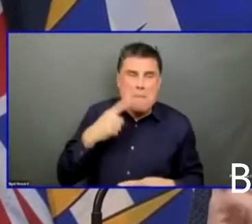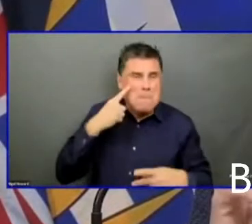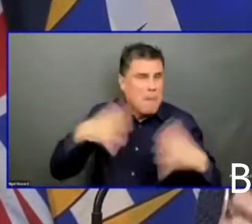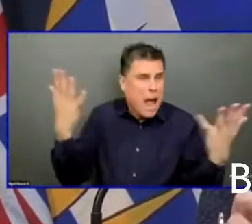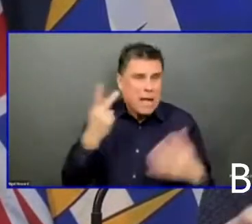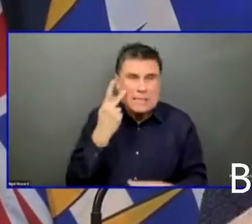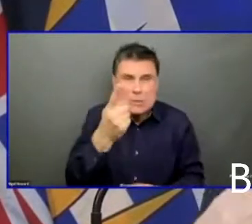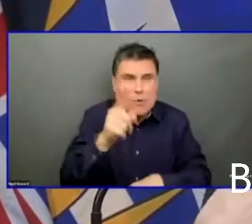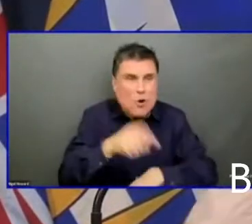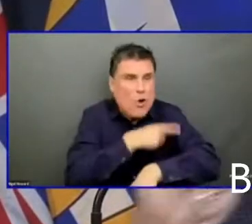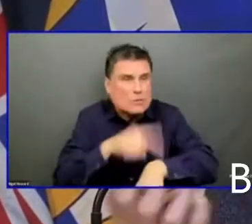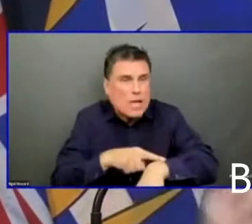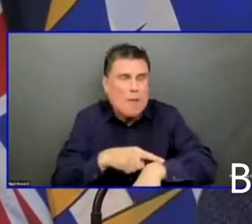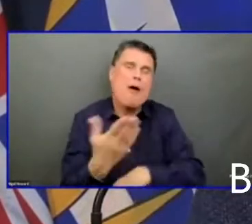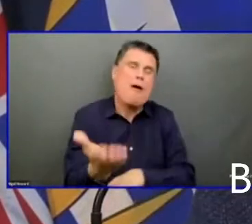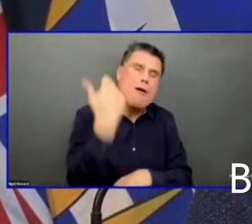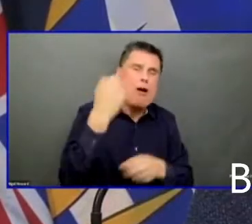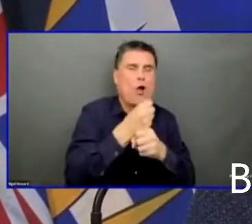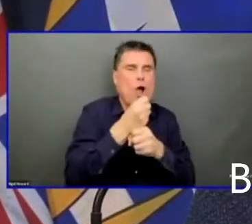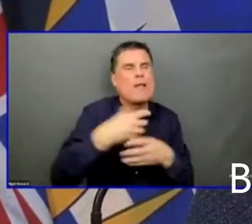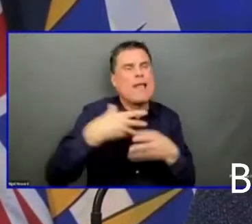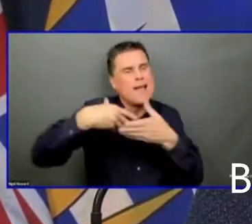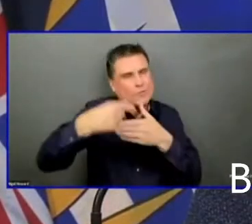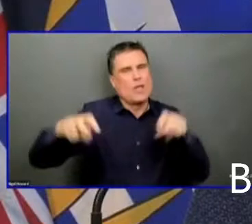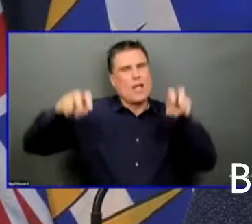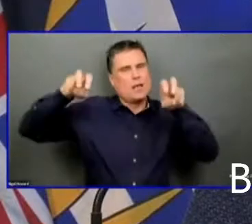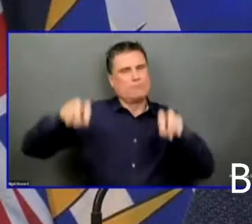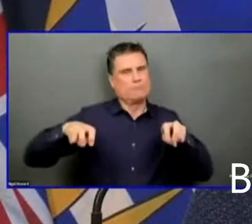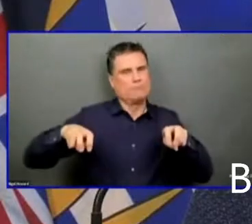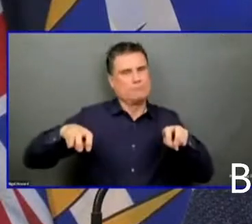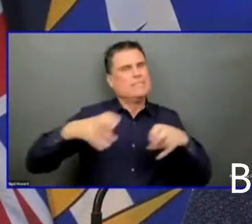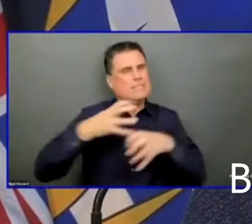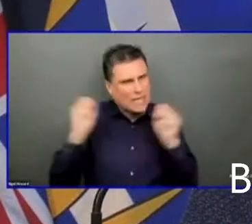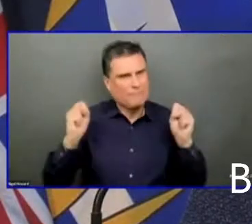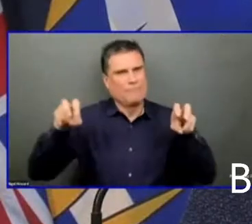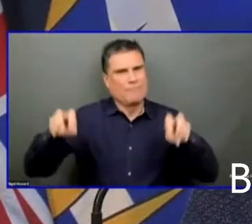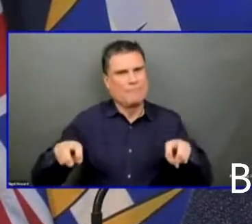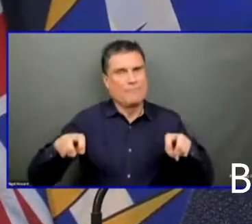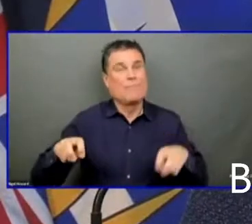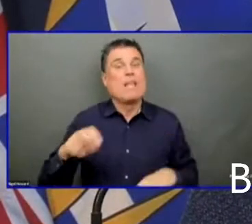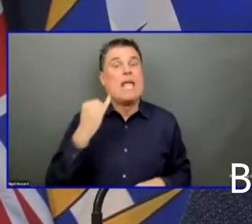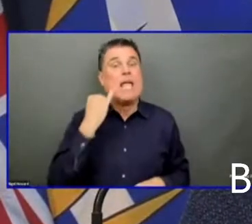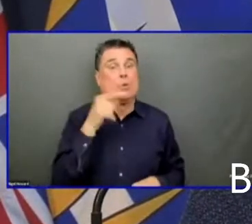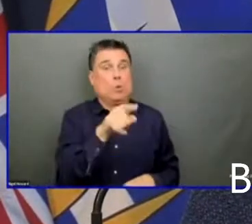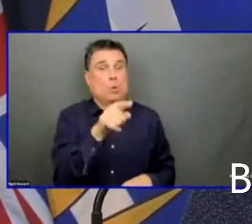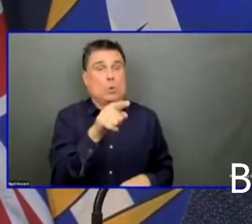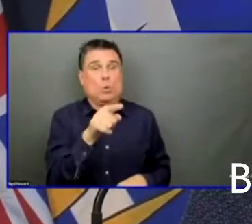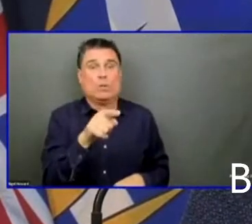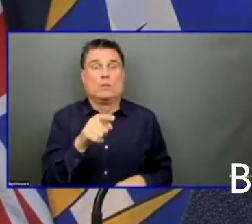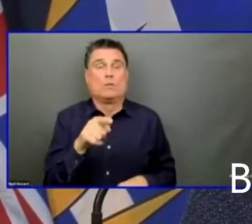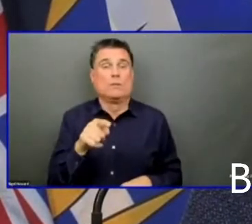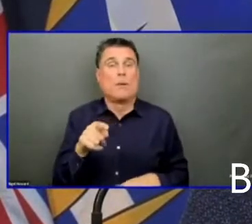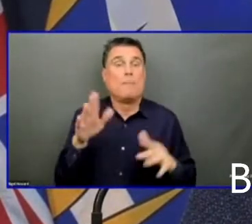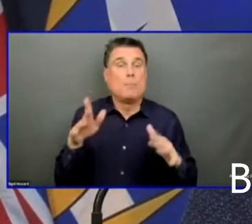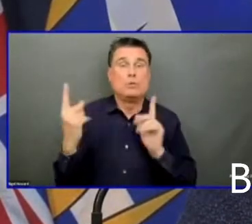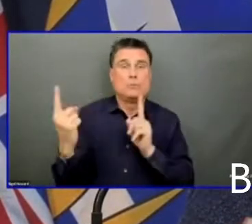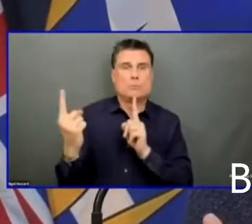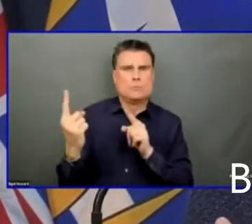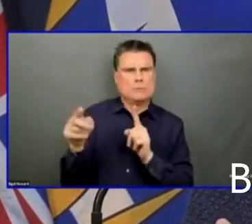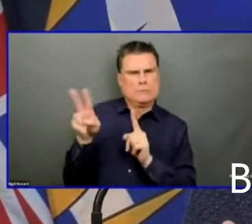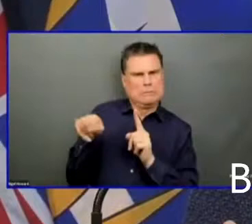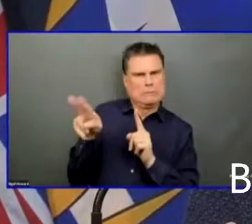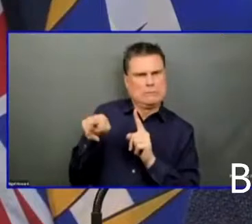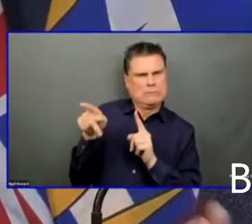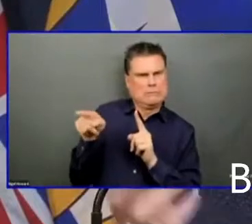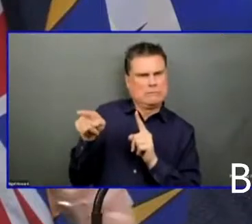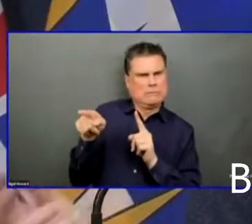鼓励大家这么去做的如果你有这些疑虑顾虑你不用出去了你如果觉得有这个风